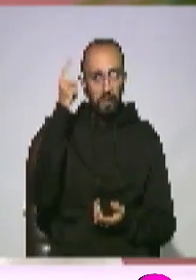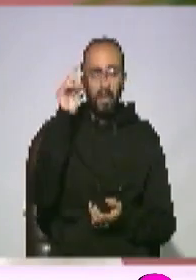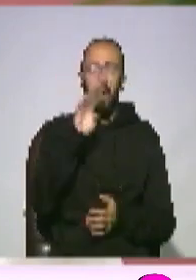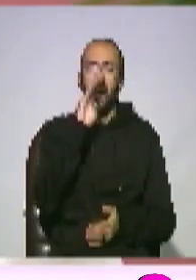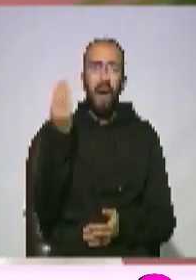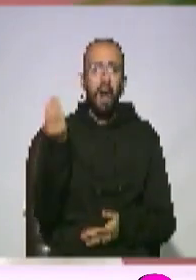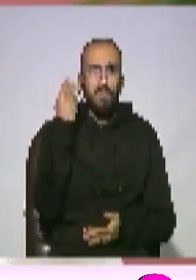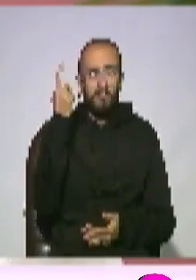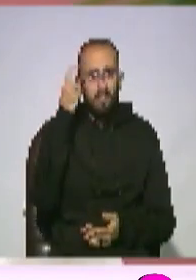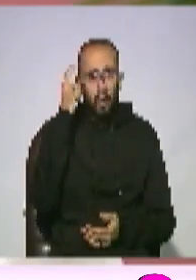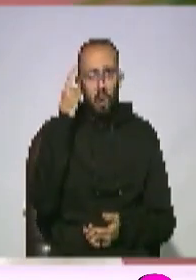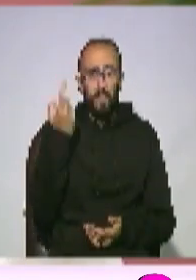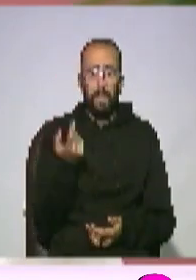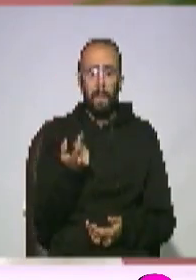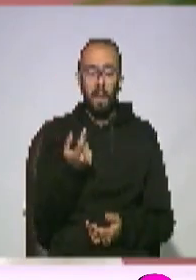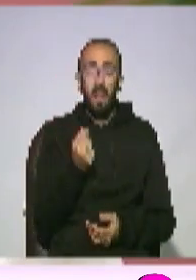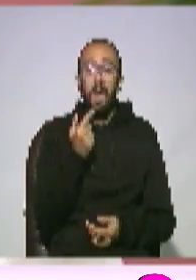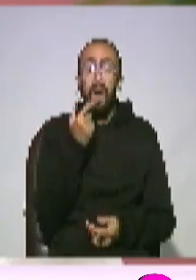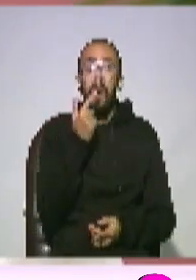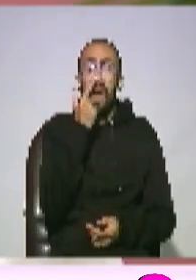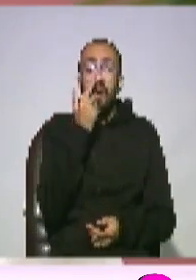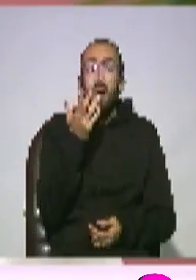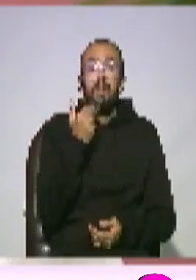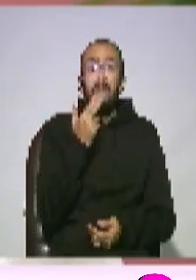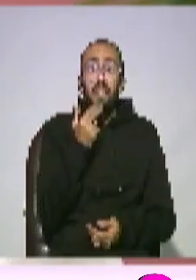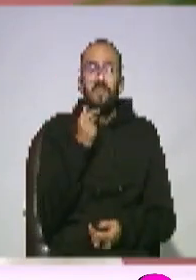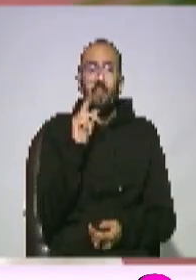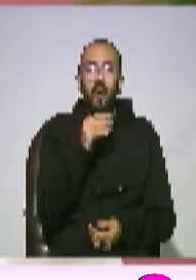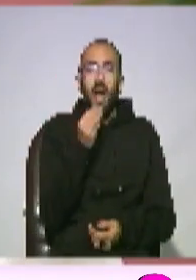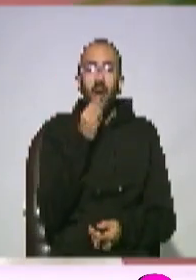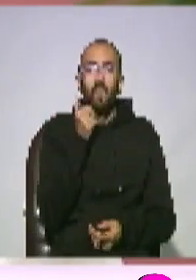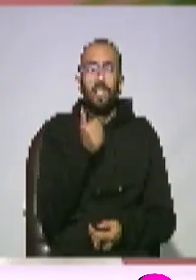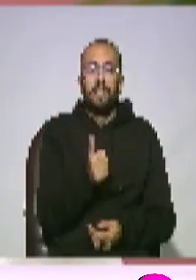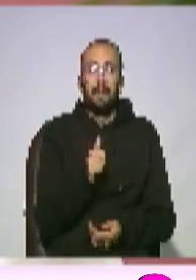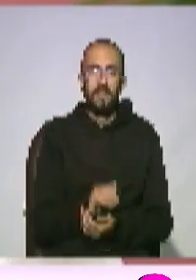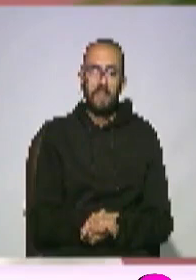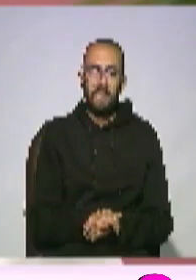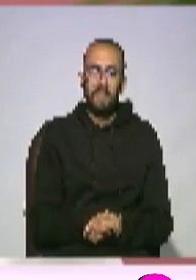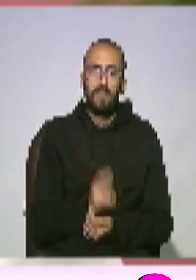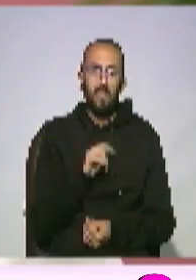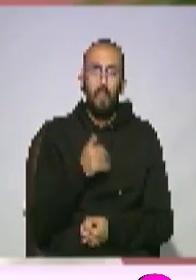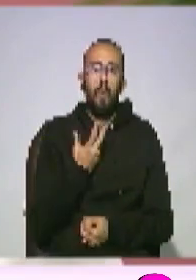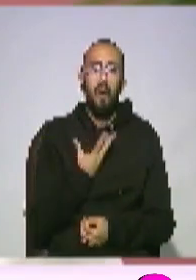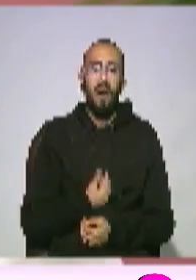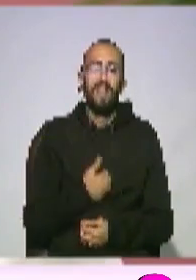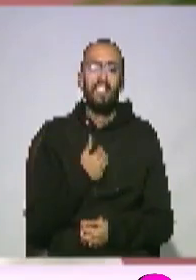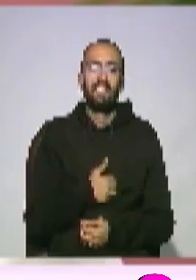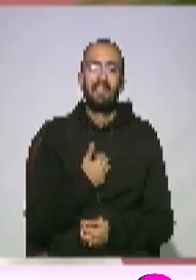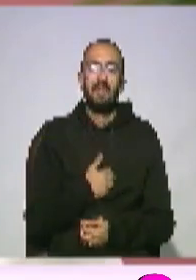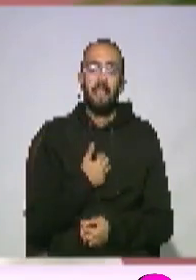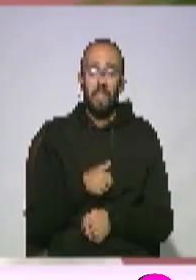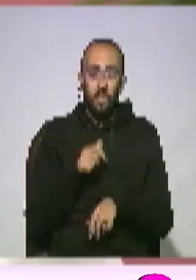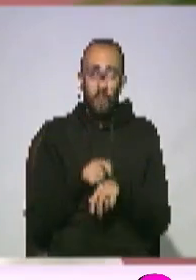بتنشط بالهواء النظيف وبالاكل الجيد وطبعا بالراحه النفسيه. طبعا هنقول سن المراهقه او